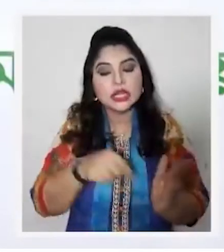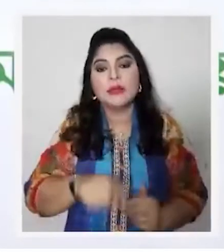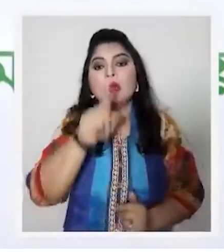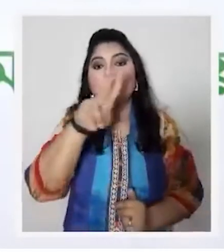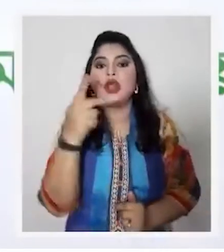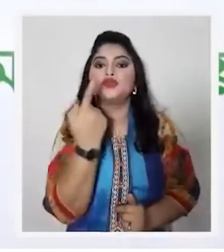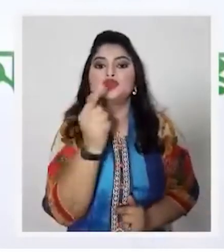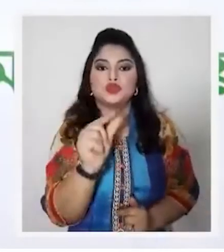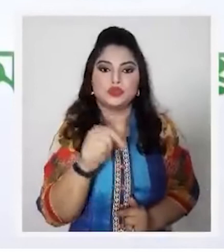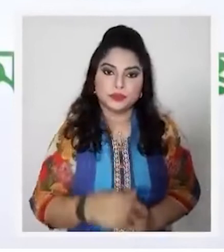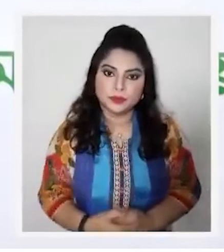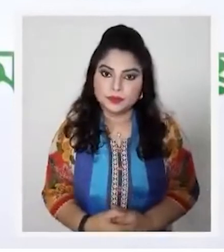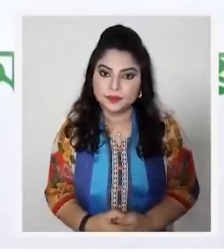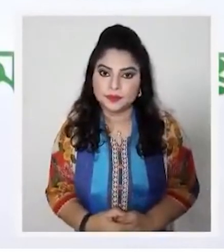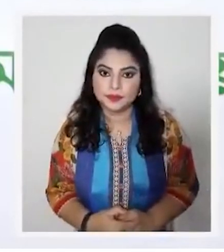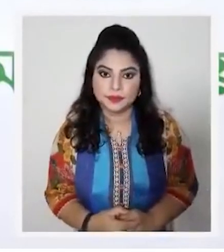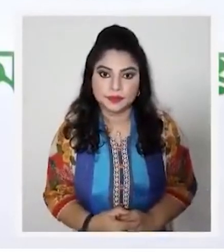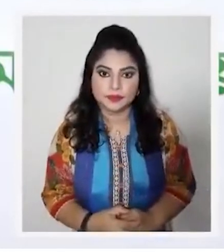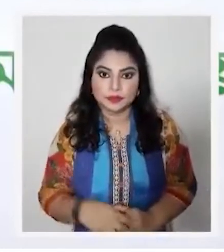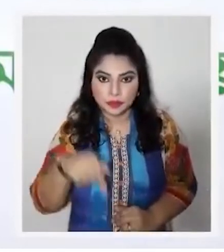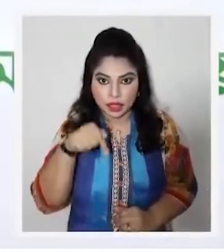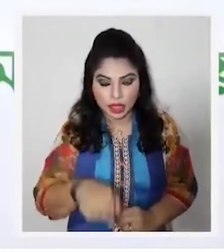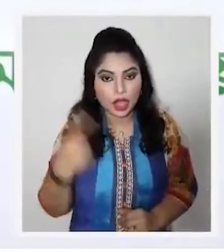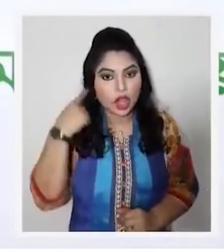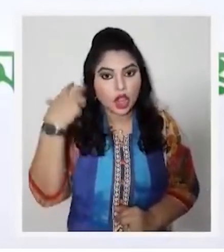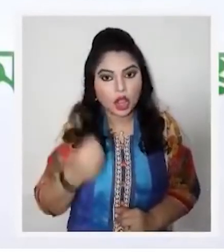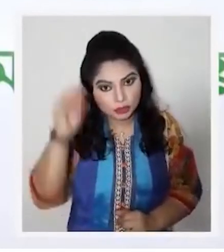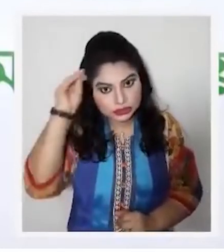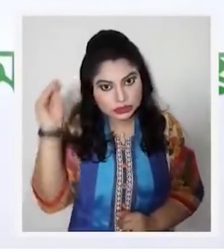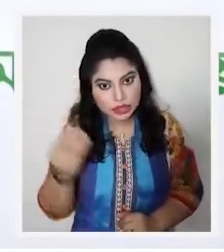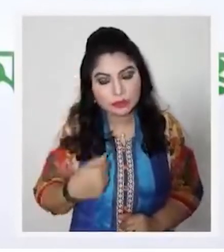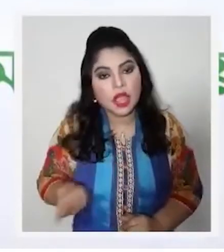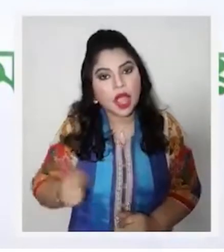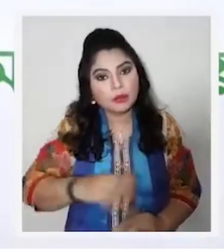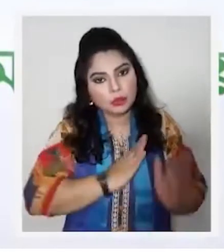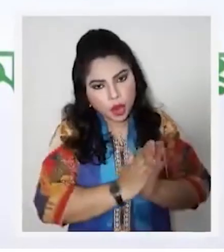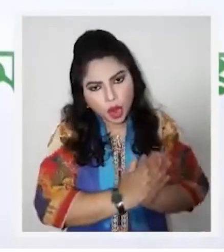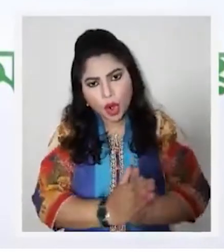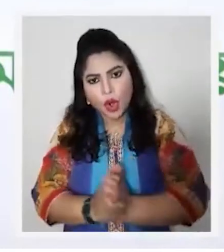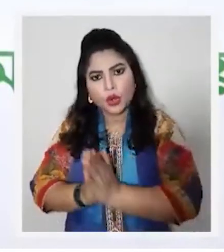সংগ্রহ করা হয়েছে বিশ্ব স্বাস্থ্য সংস্থা সিচুয়েশন রিপোর্ট 12 জুন 2020।